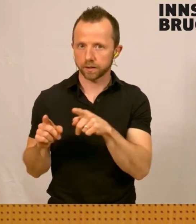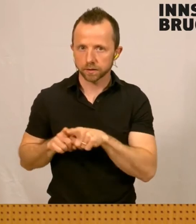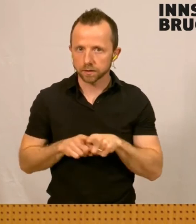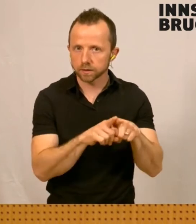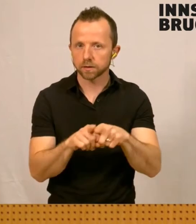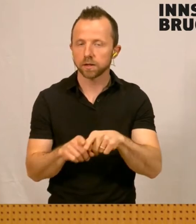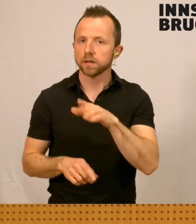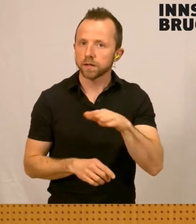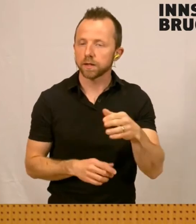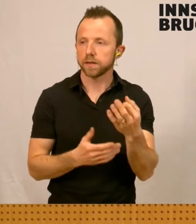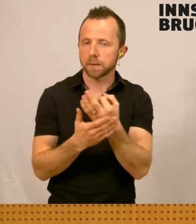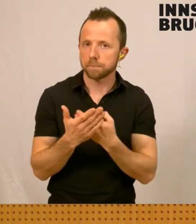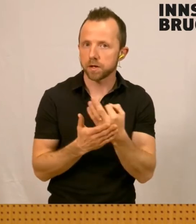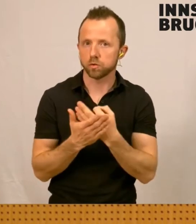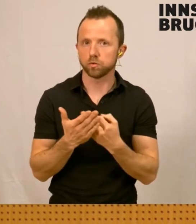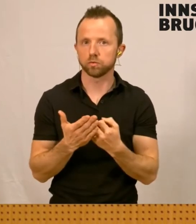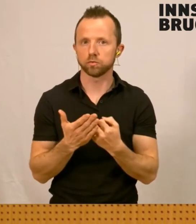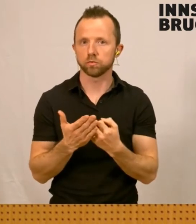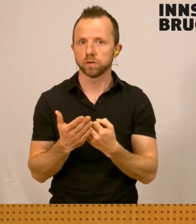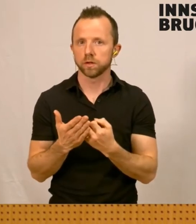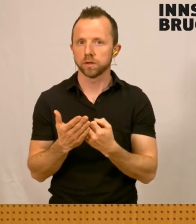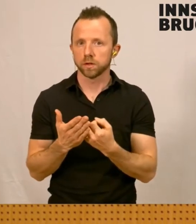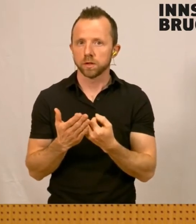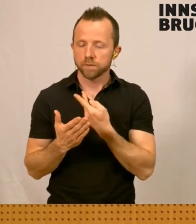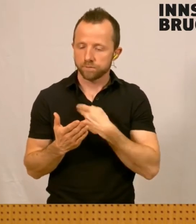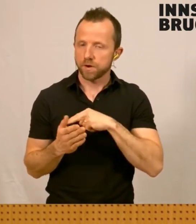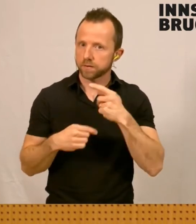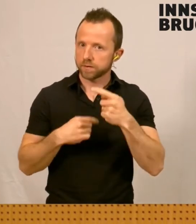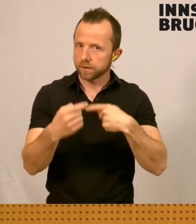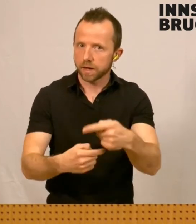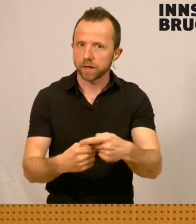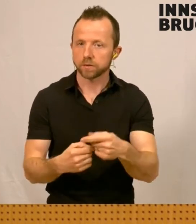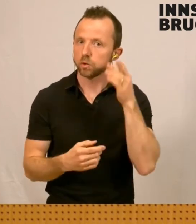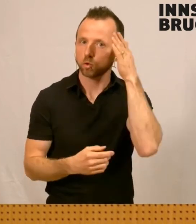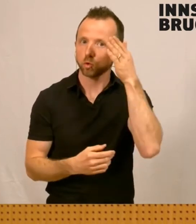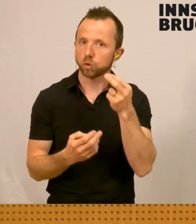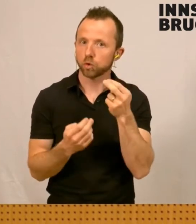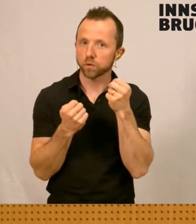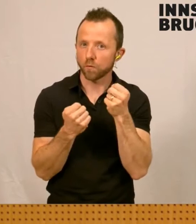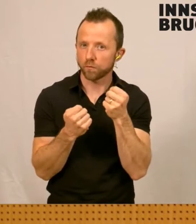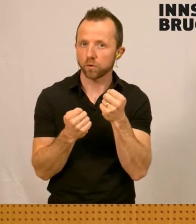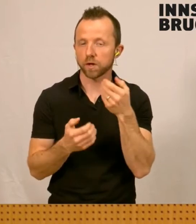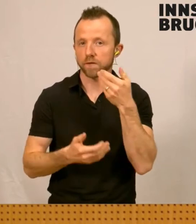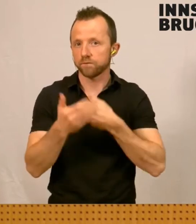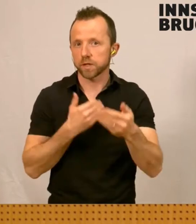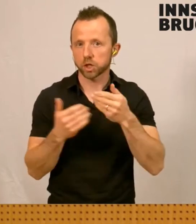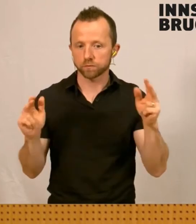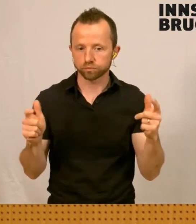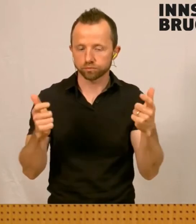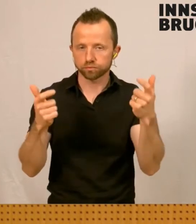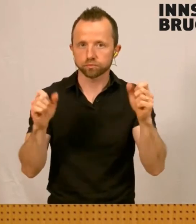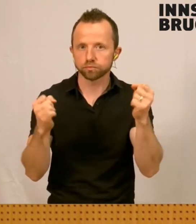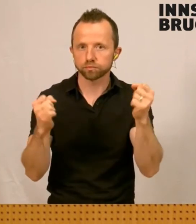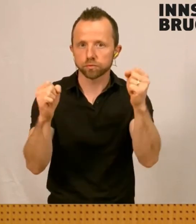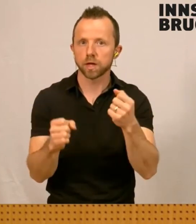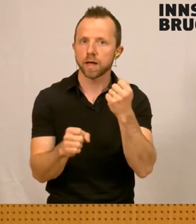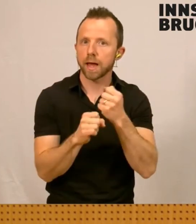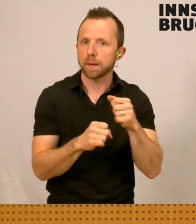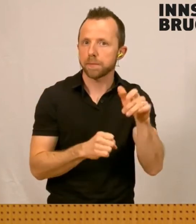Kinder und Bildung, Verlässlichkeit, Zukunftshoffnung, Wirtschaftsbelebung,